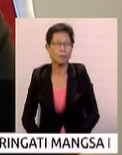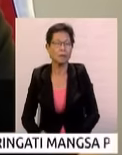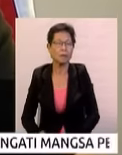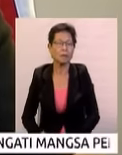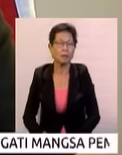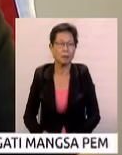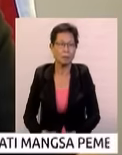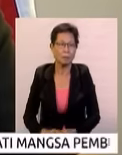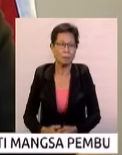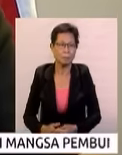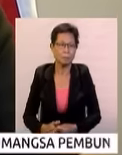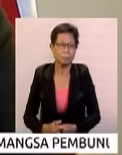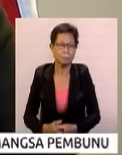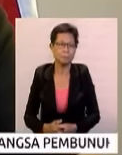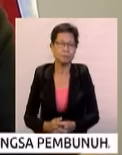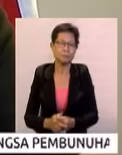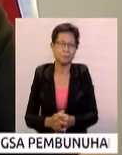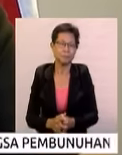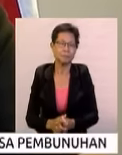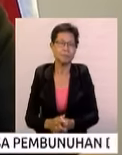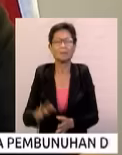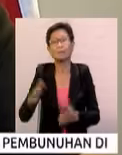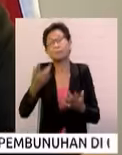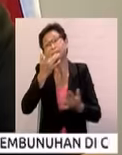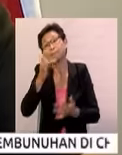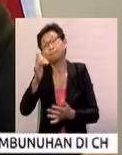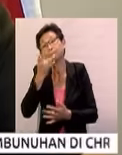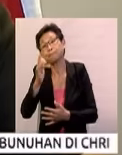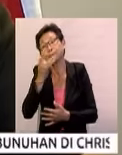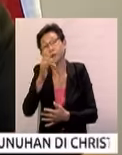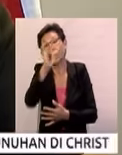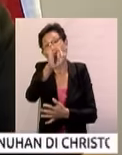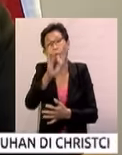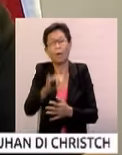Katakan langkah kanan YB